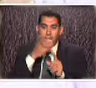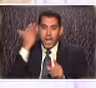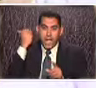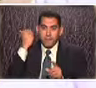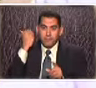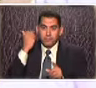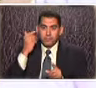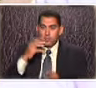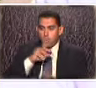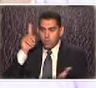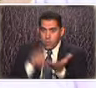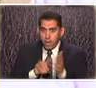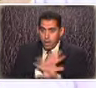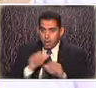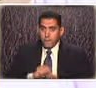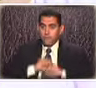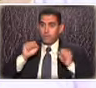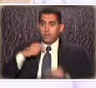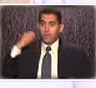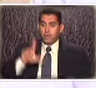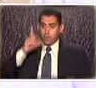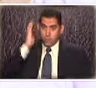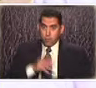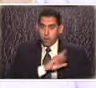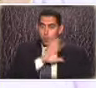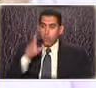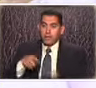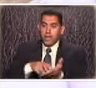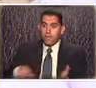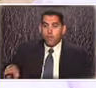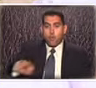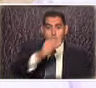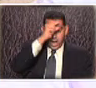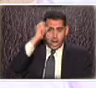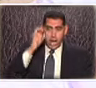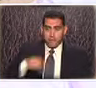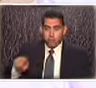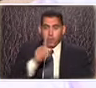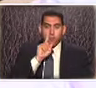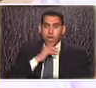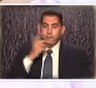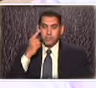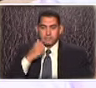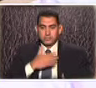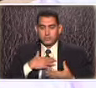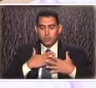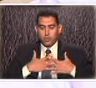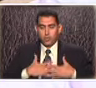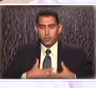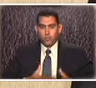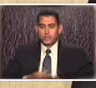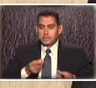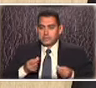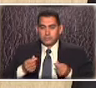هو خاض المخاط وبين السمو الذي هو الاساس والمنطلق هو الذي نحتاج اليه